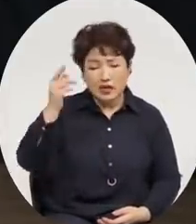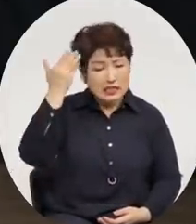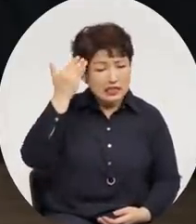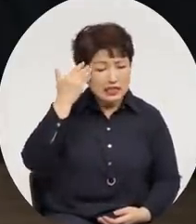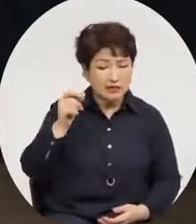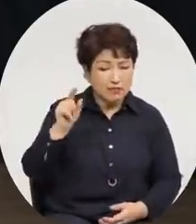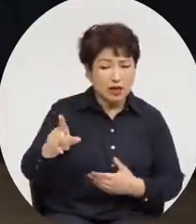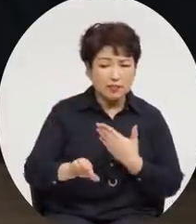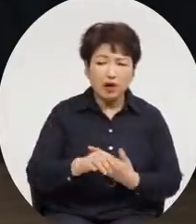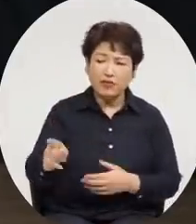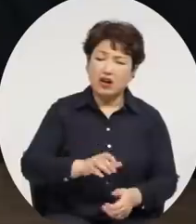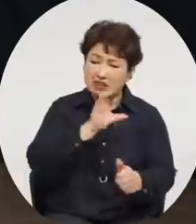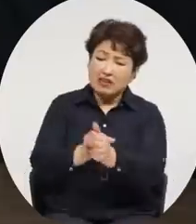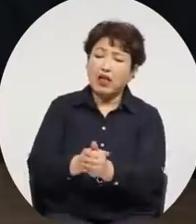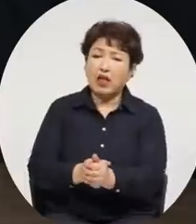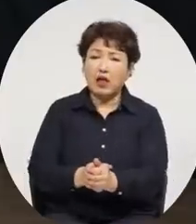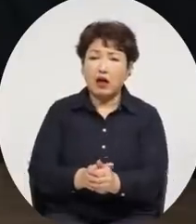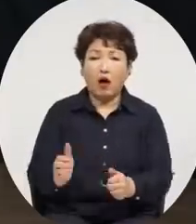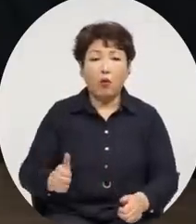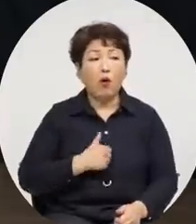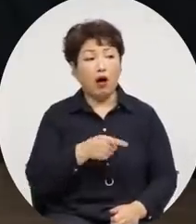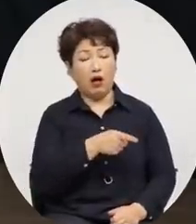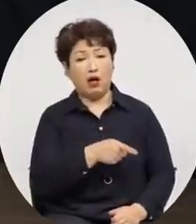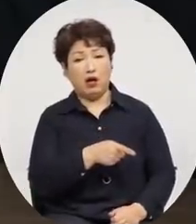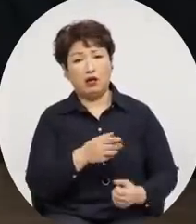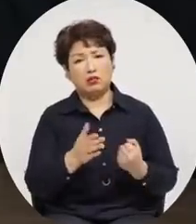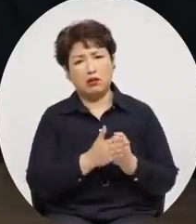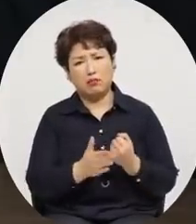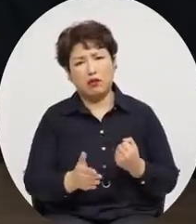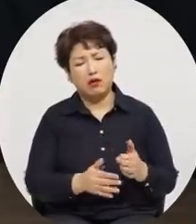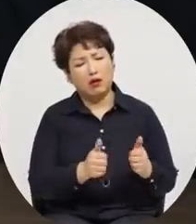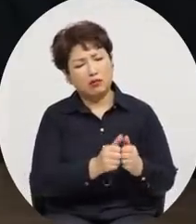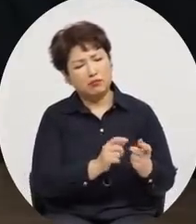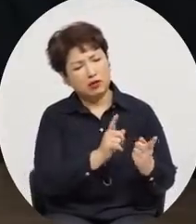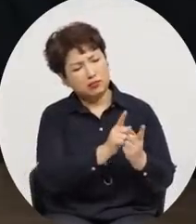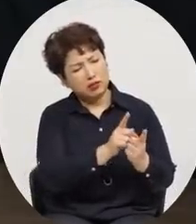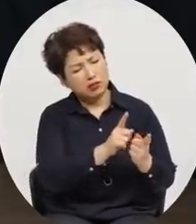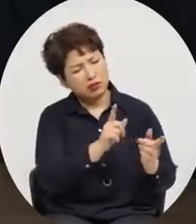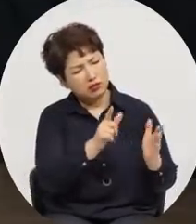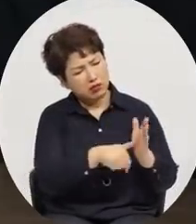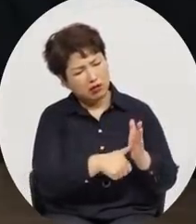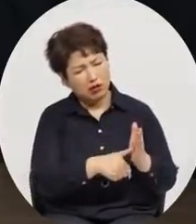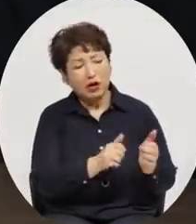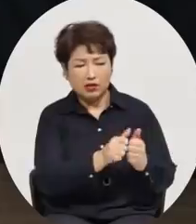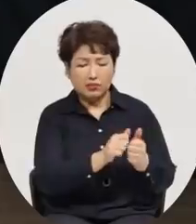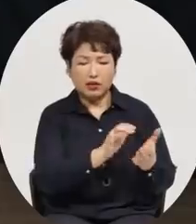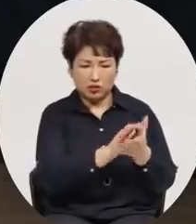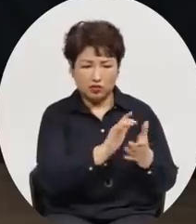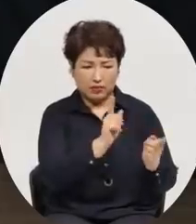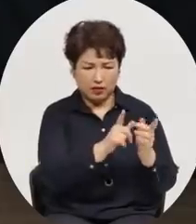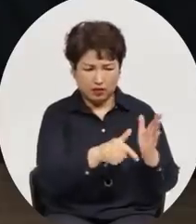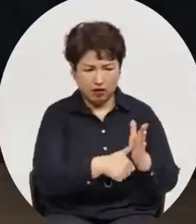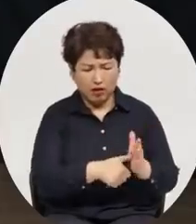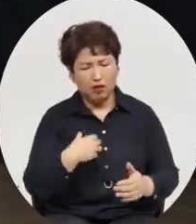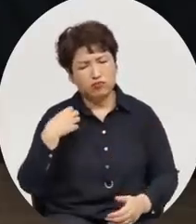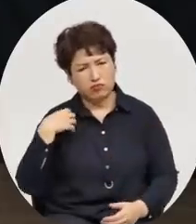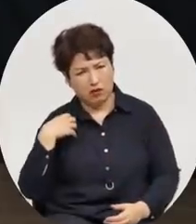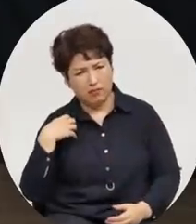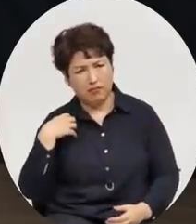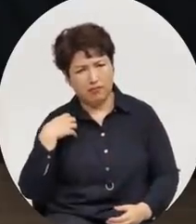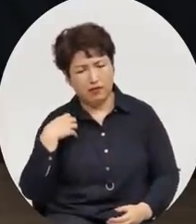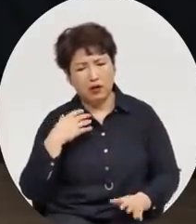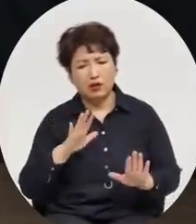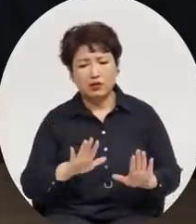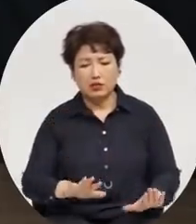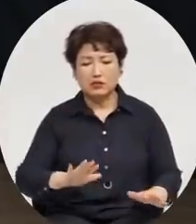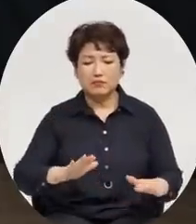라면서 굉장히 화를 냅니다. 그래서 남자친구를 대할 때 심적으로 너무 부담이 되고, 눈치를 많이 보게 됩니다. 지금은